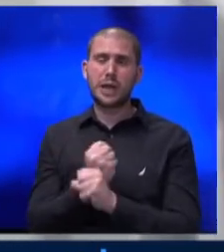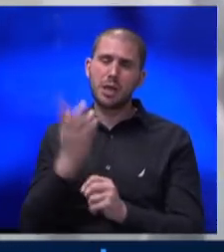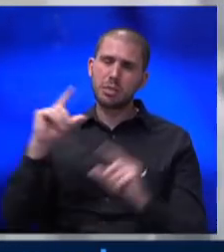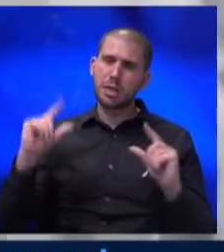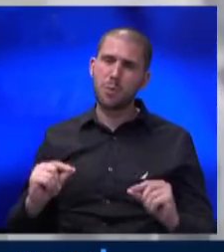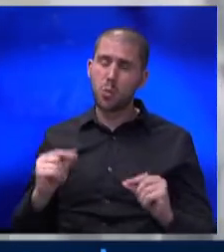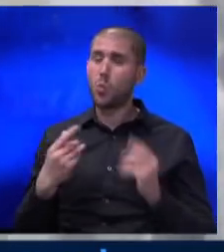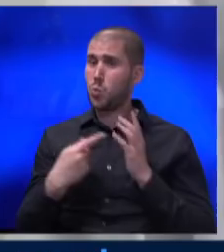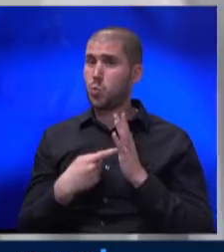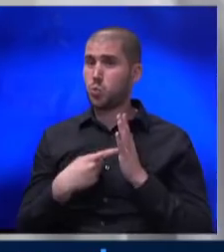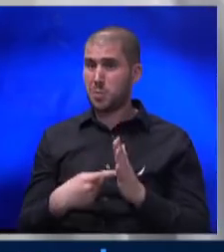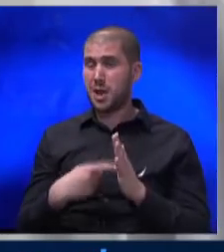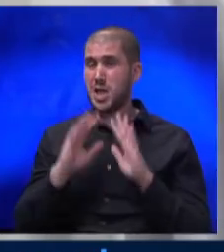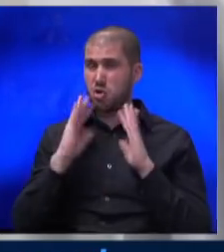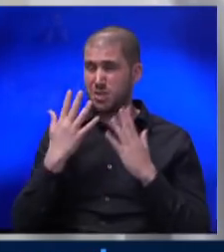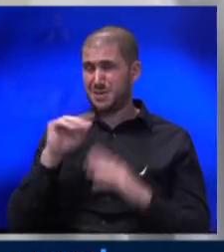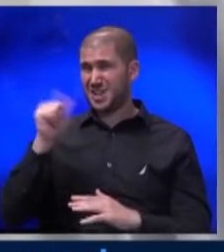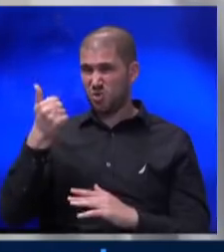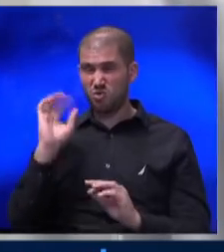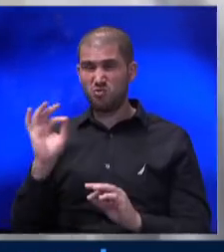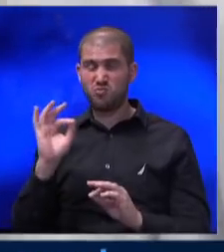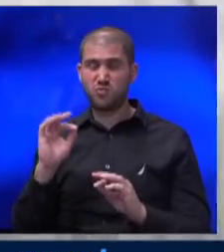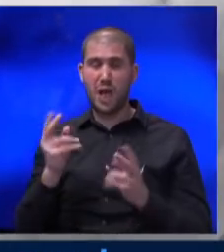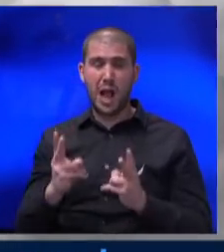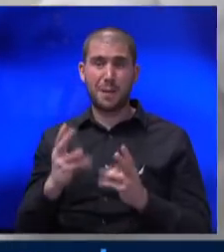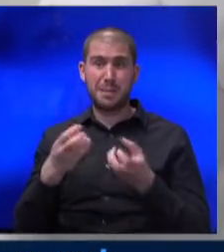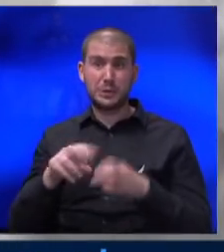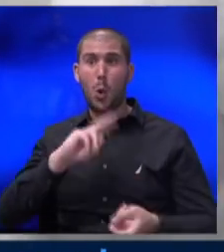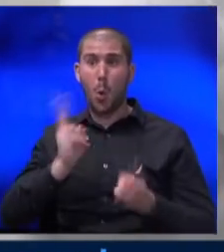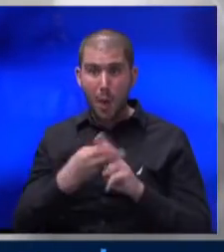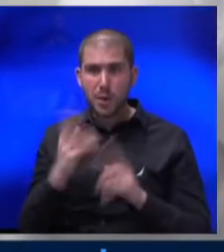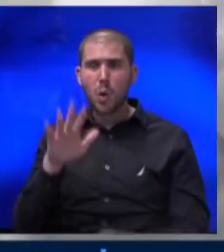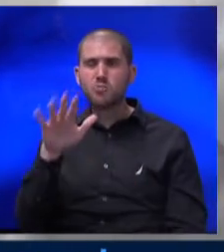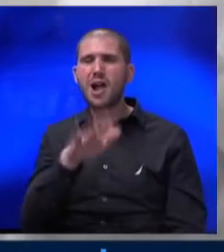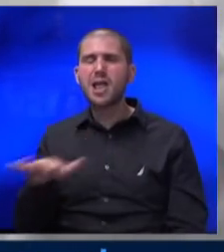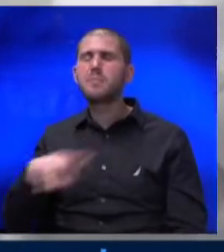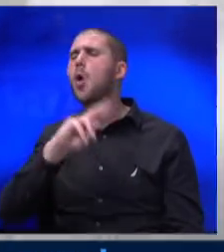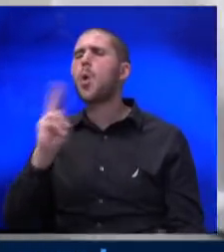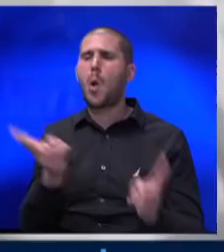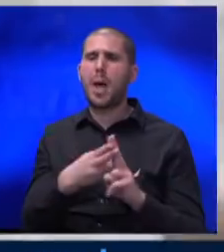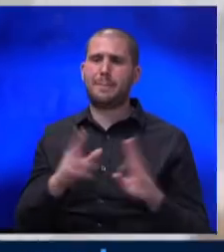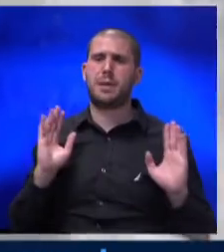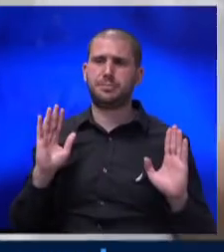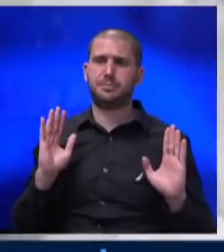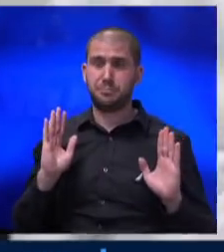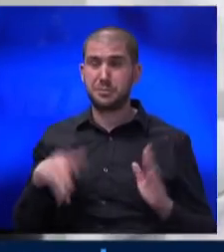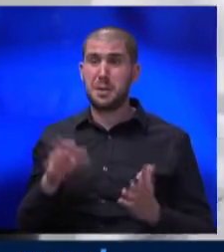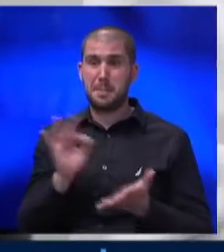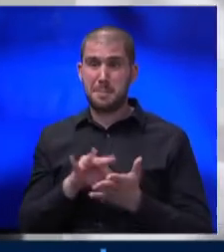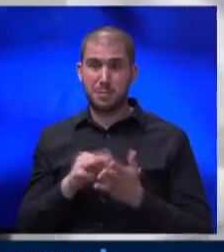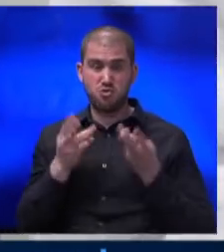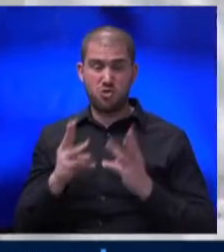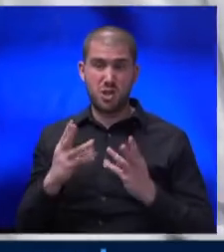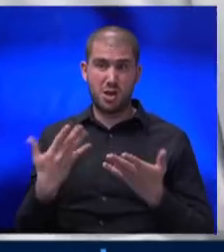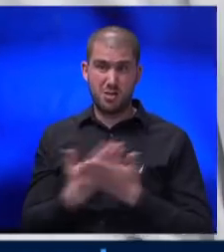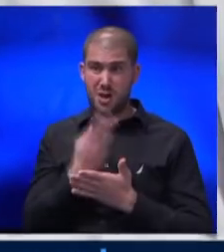לדוגמה, ב10 שנים הראשונות של הקפאת ביציות בעולם, היו 5 ילדים בכל העולם. עם הכנסה של השיטה